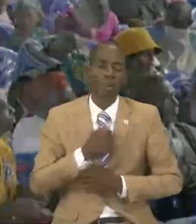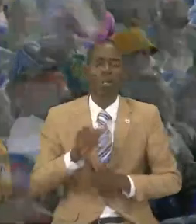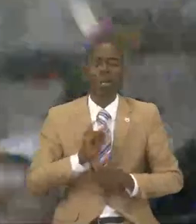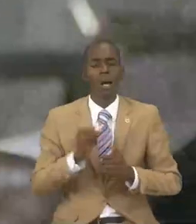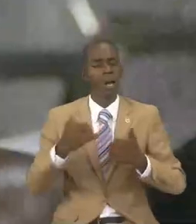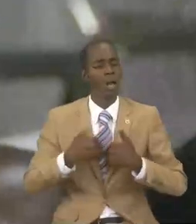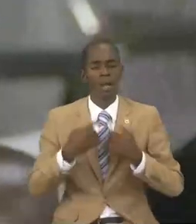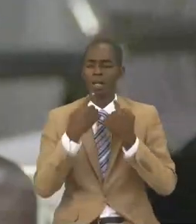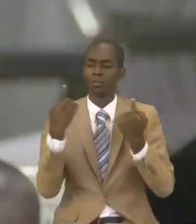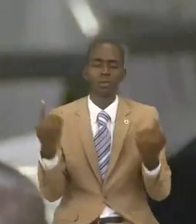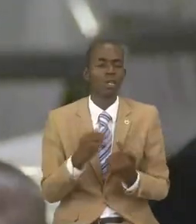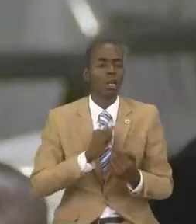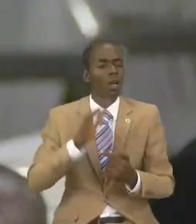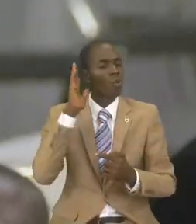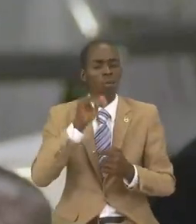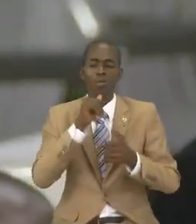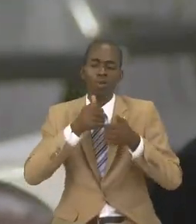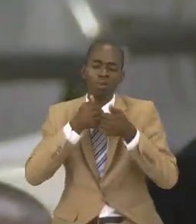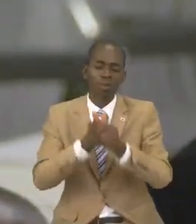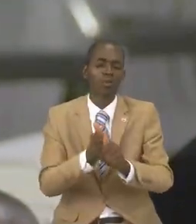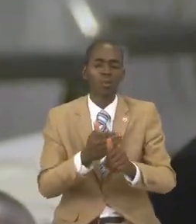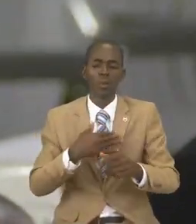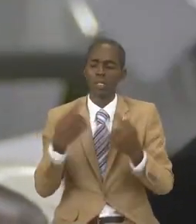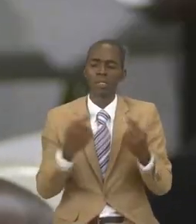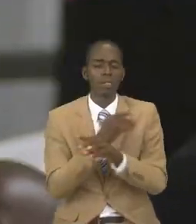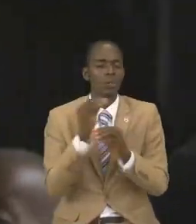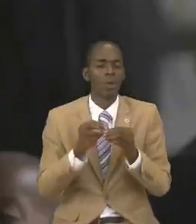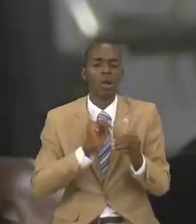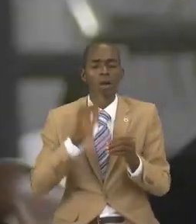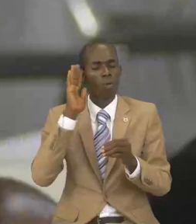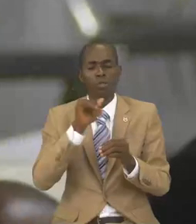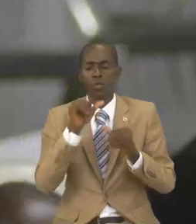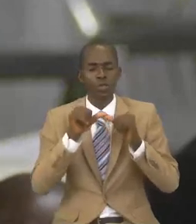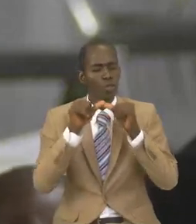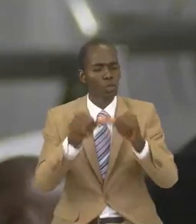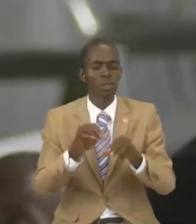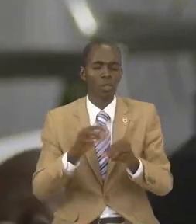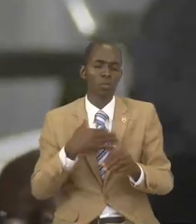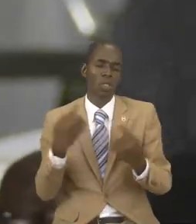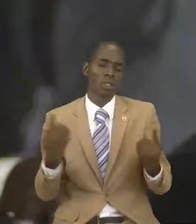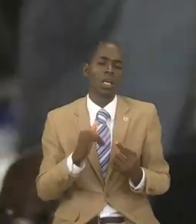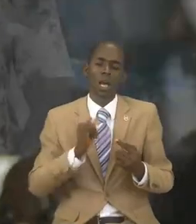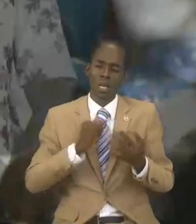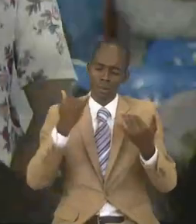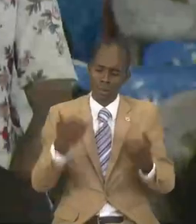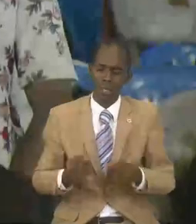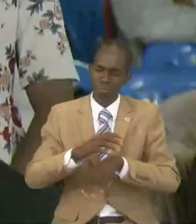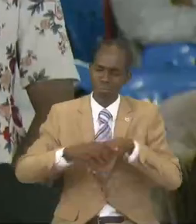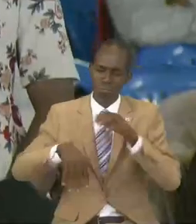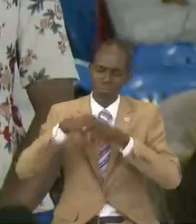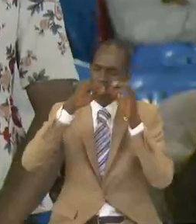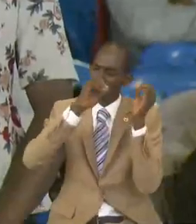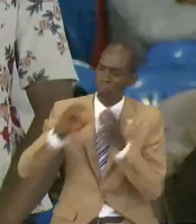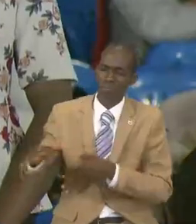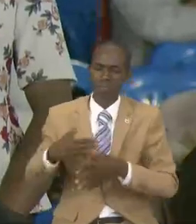ne vais plus continuer dans cette voie, j'abandonne mes péchés et je viens pour